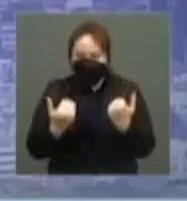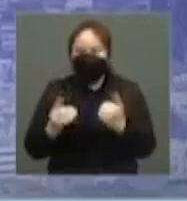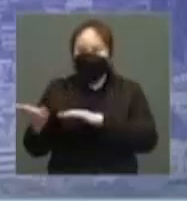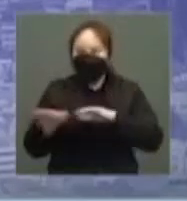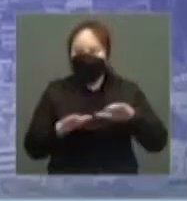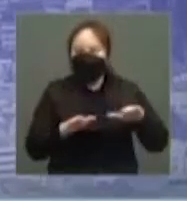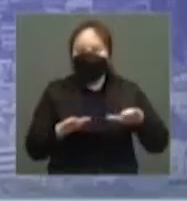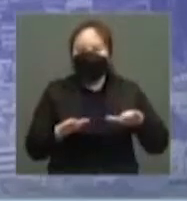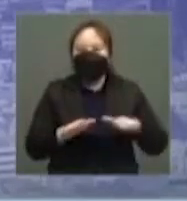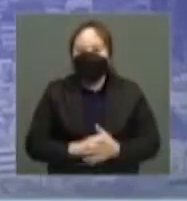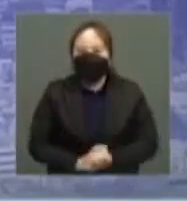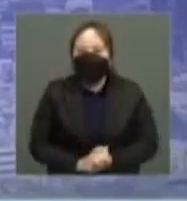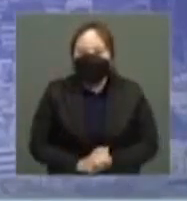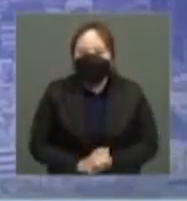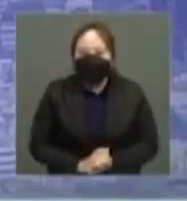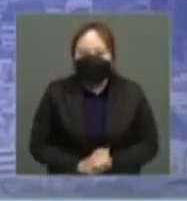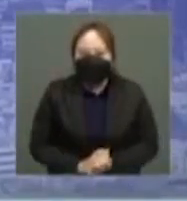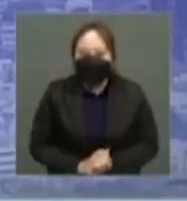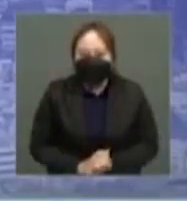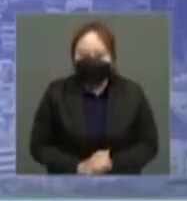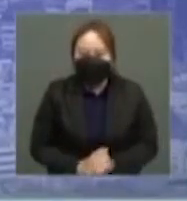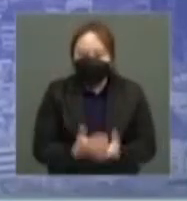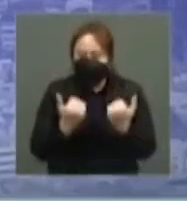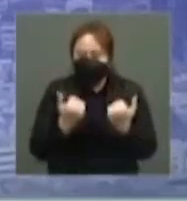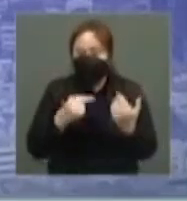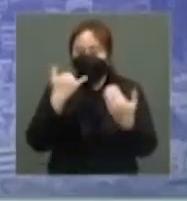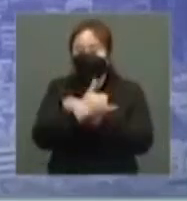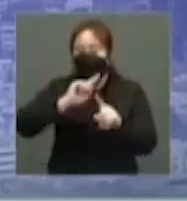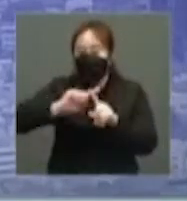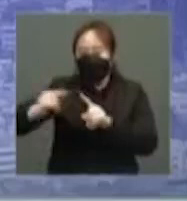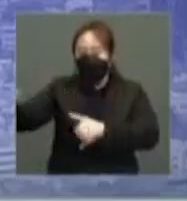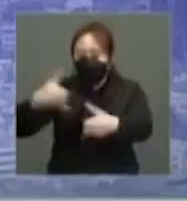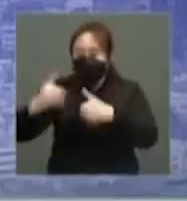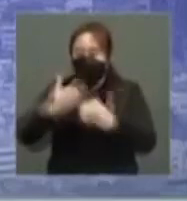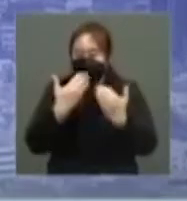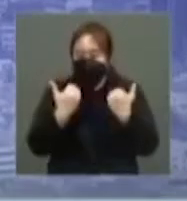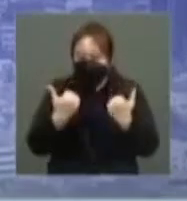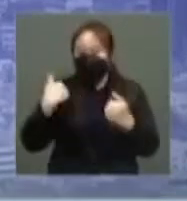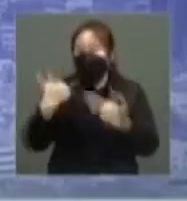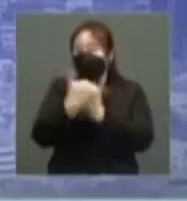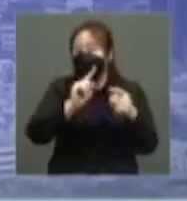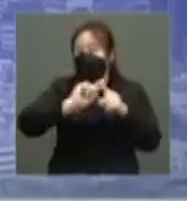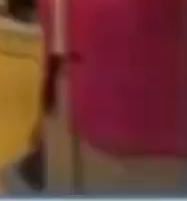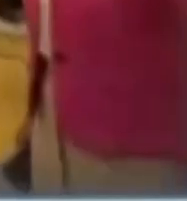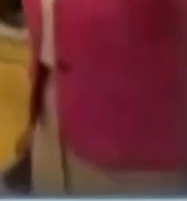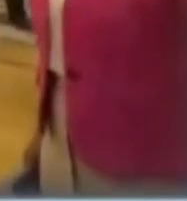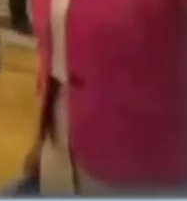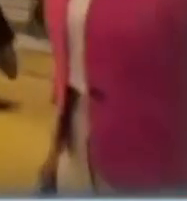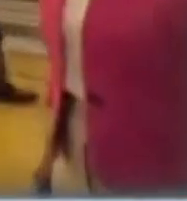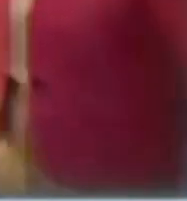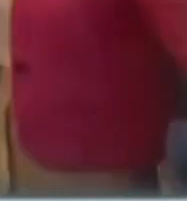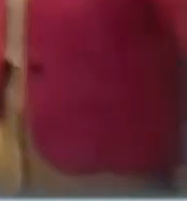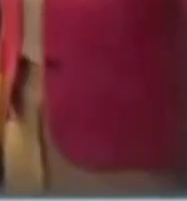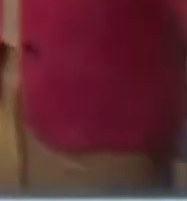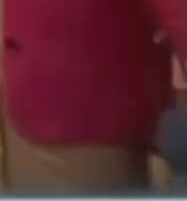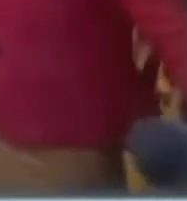พรรคนายกเนี่ยไม่สามารถไปสั่งได้ยืนยันไม่มีความคิดจะไปตั้งพรรคใหม่อย่างแน่นอนค่ะ เหรอ เออนายกบอกแบบนี้เขา